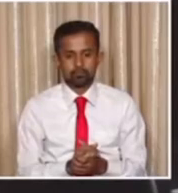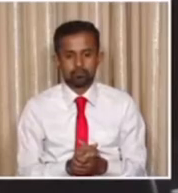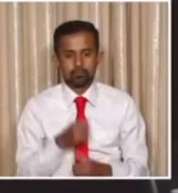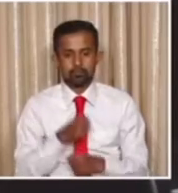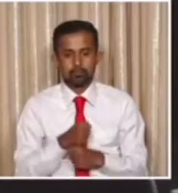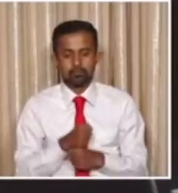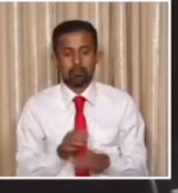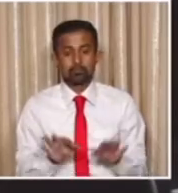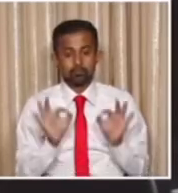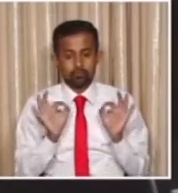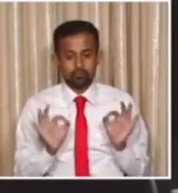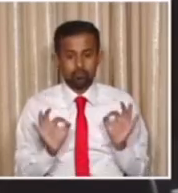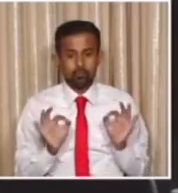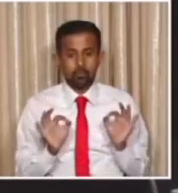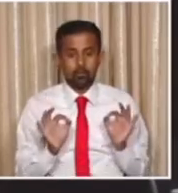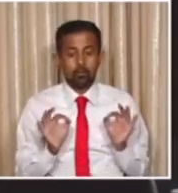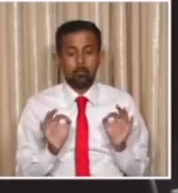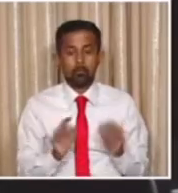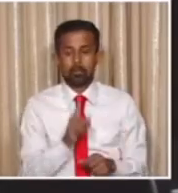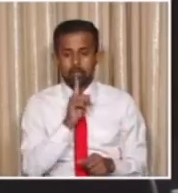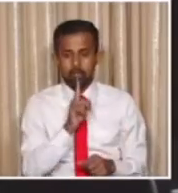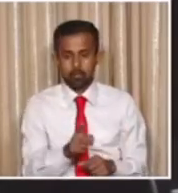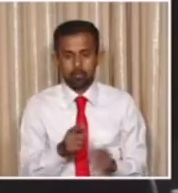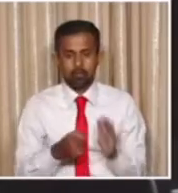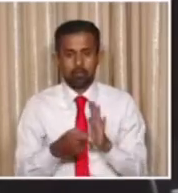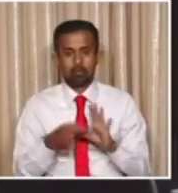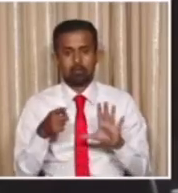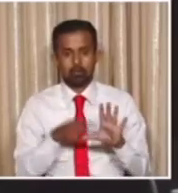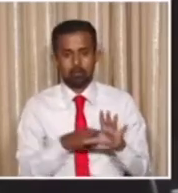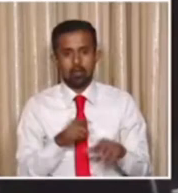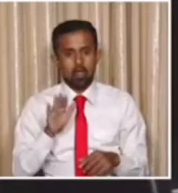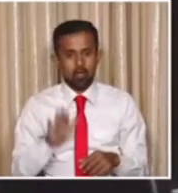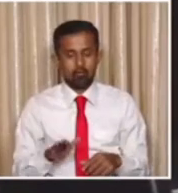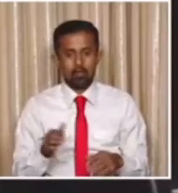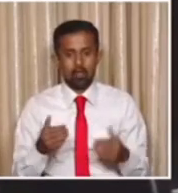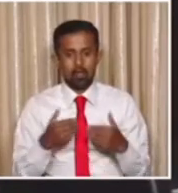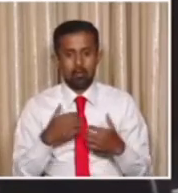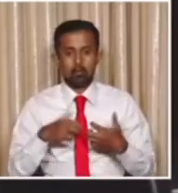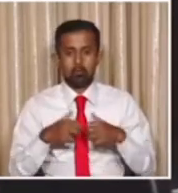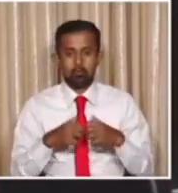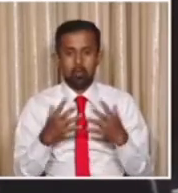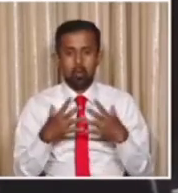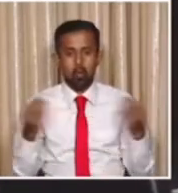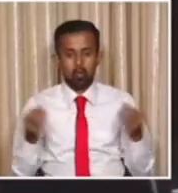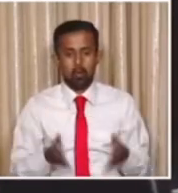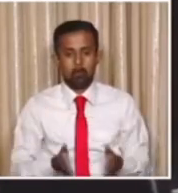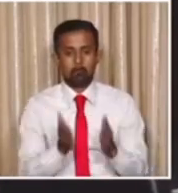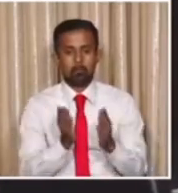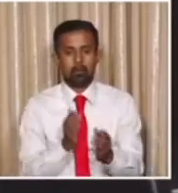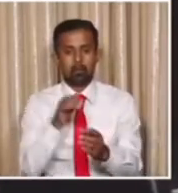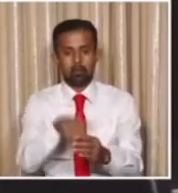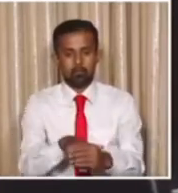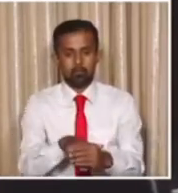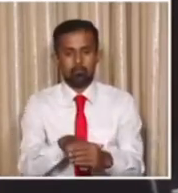ආණ්ඩුව බොහොම සුබවාදී පින්තූරයක් නිර්මාණය කරන්න උත්සාහ දරනවා දැන් අපි අරුබුදයෙන් ගොඩේීමේ මාවතට අවතීර්ණ